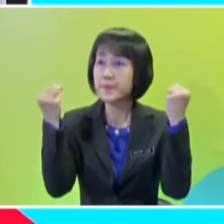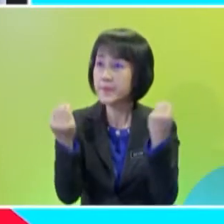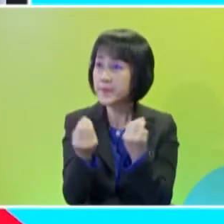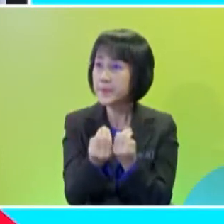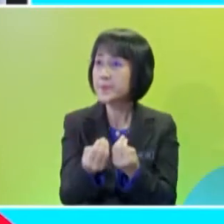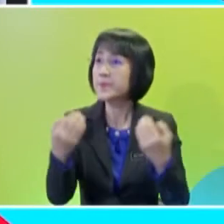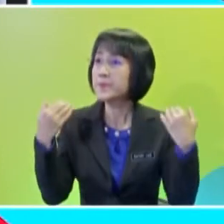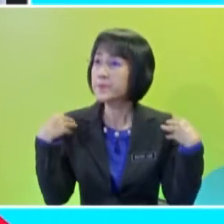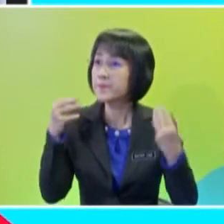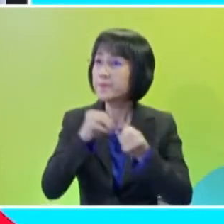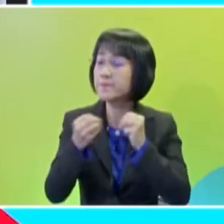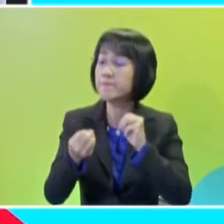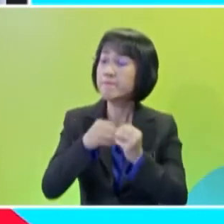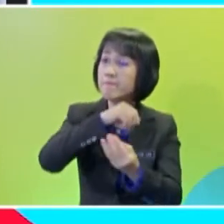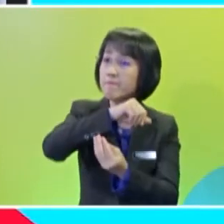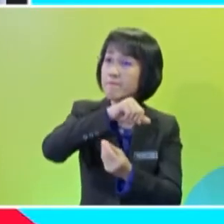lembaga masyarakat